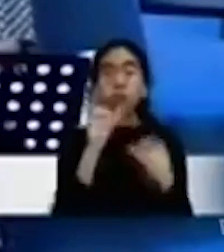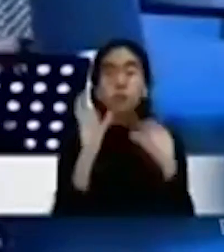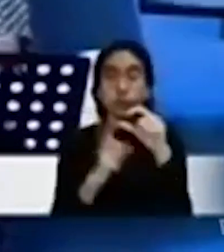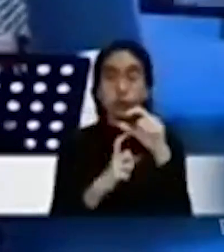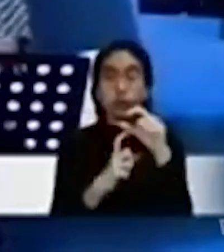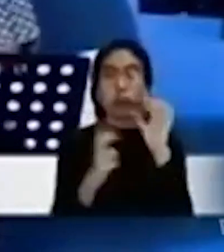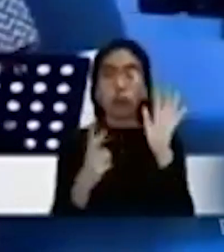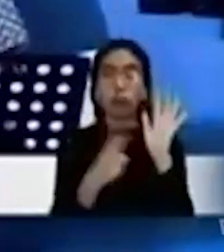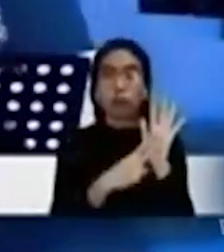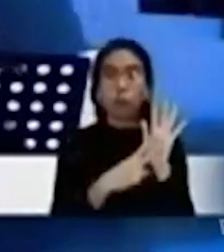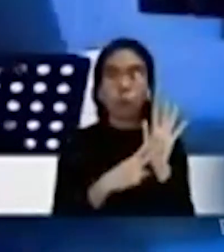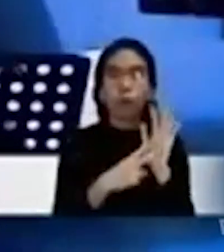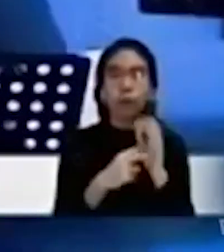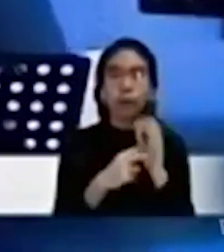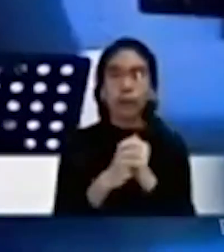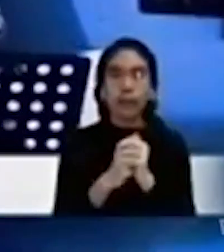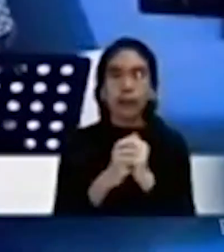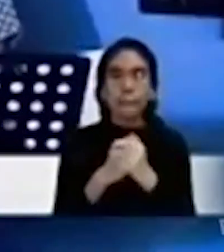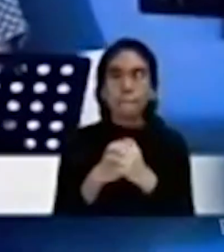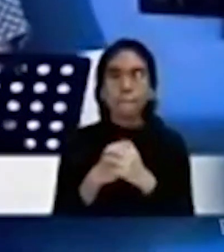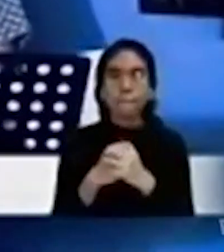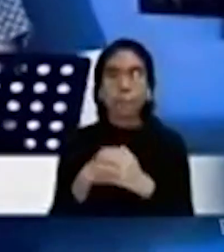Akan Berkumpulkah Kita.